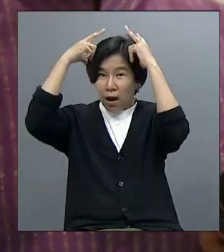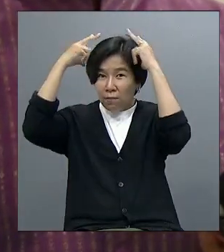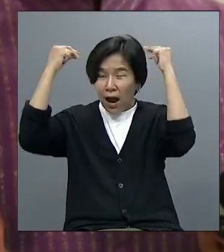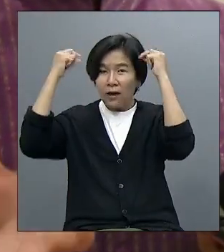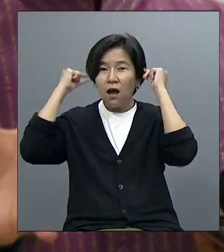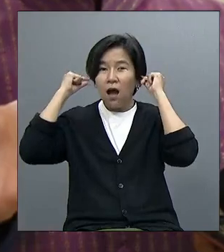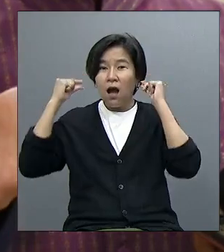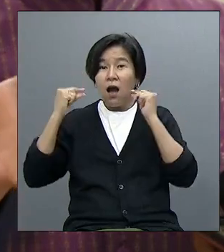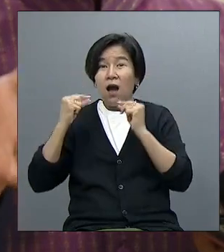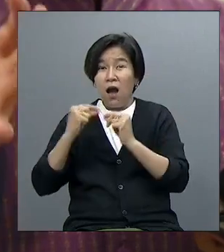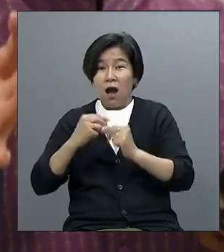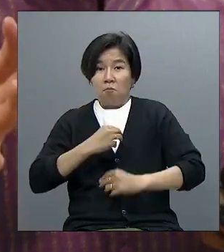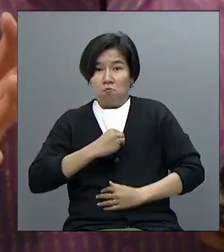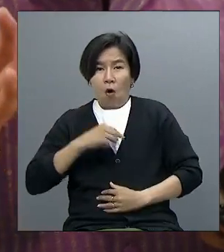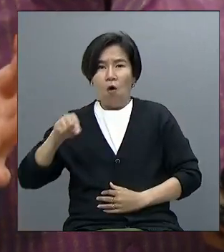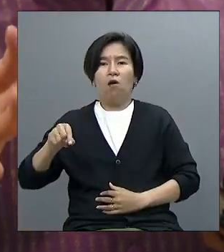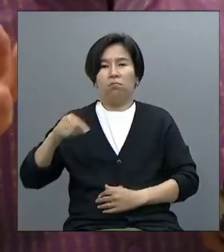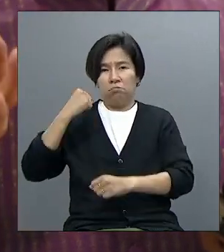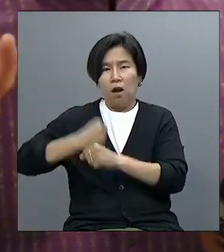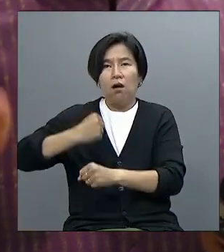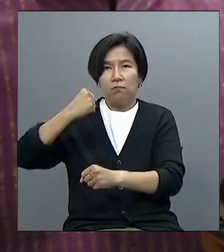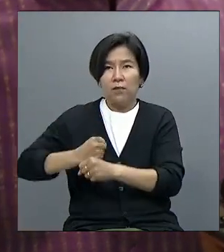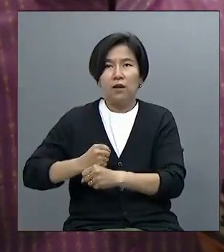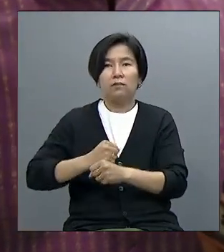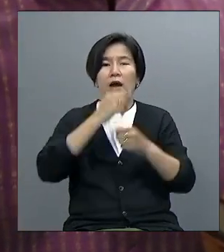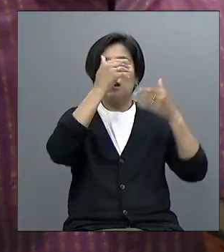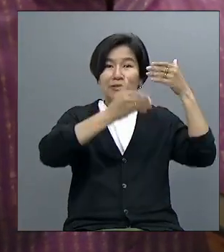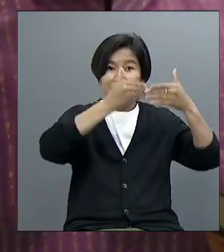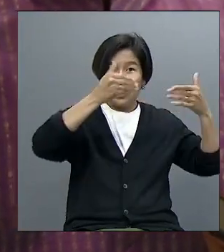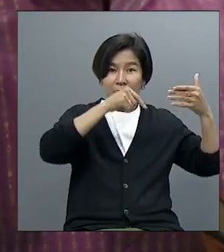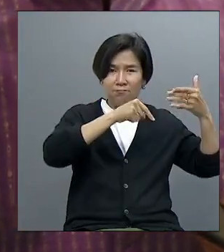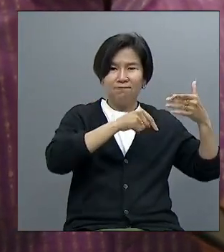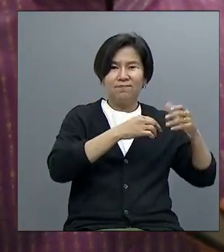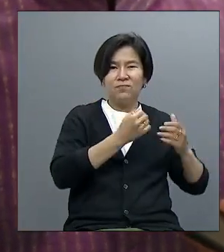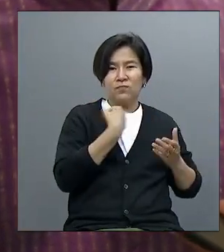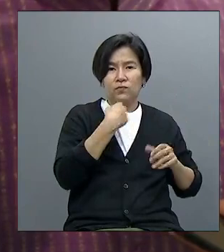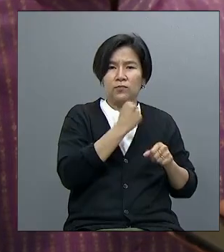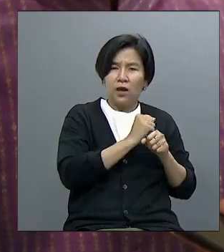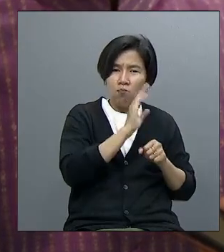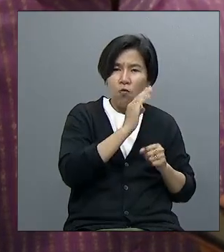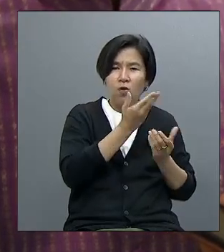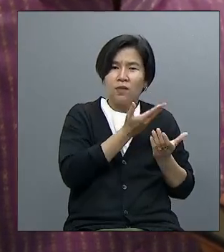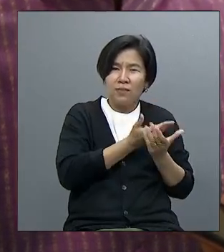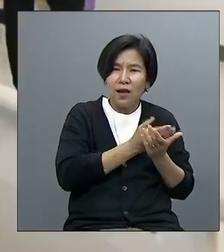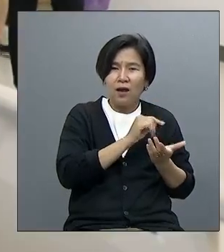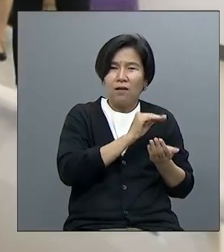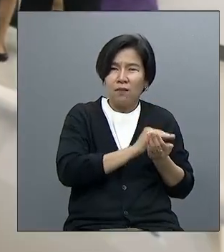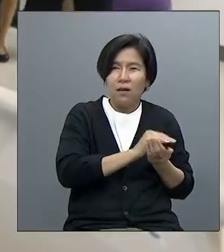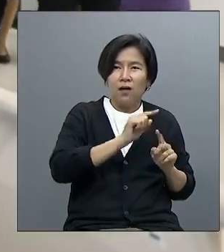จะถ้าเราทุกคนช่วยกันจัดกิจกรรมแบบนี้บางทีก็เป็นเหมือนกับการบอกรักพวกเข